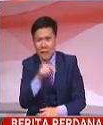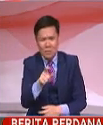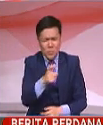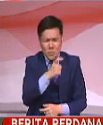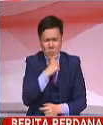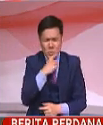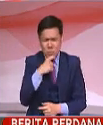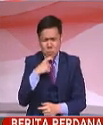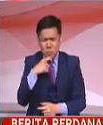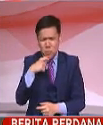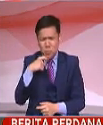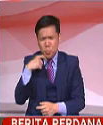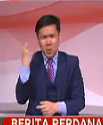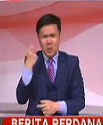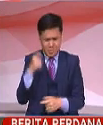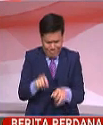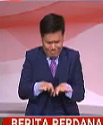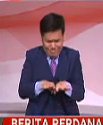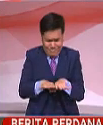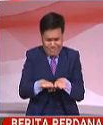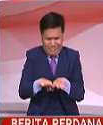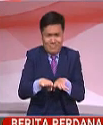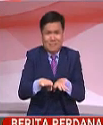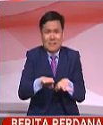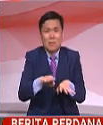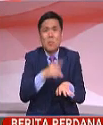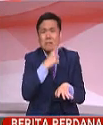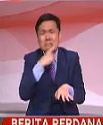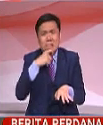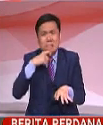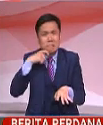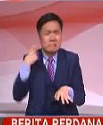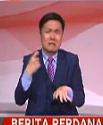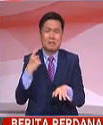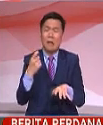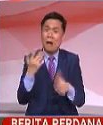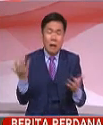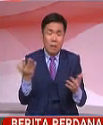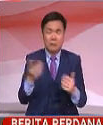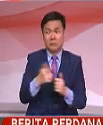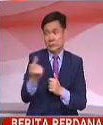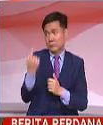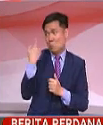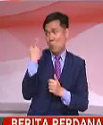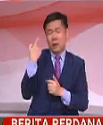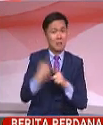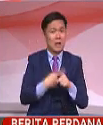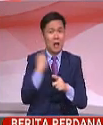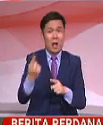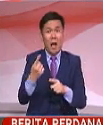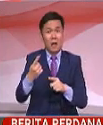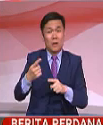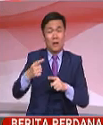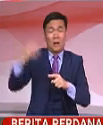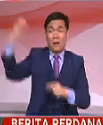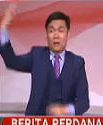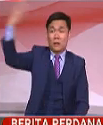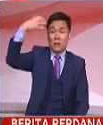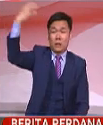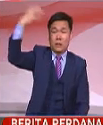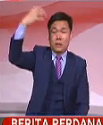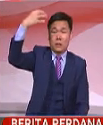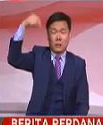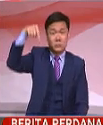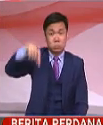kering dan merekah kerana ketiadaan air dalam petak sawah. Masalah bermula bulan lalu apabila cuaca panas